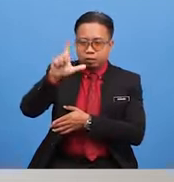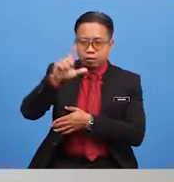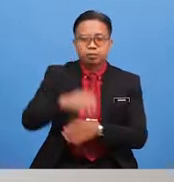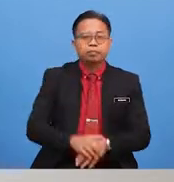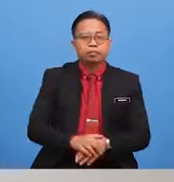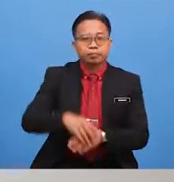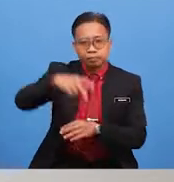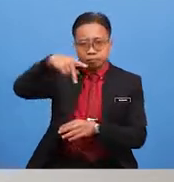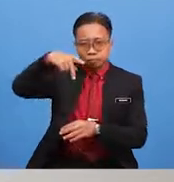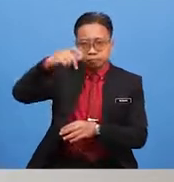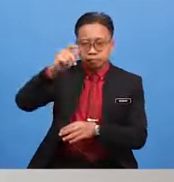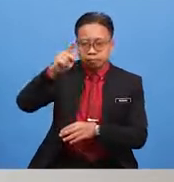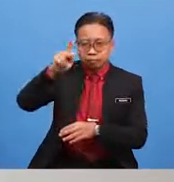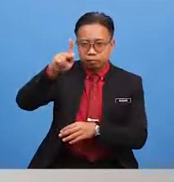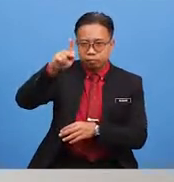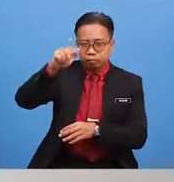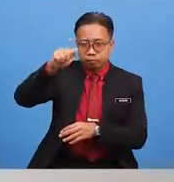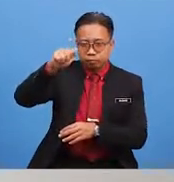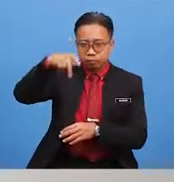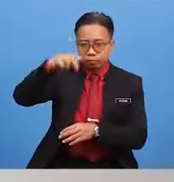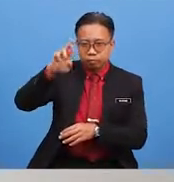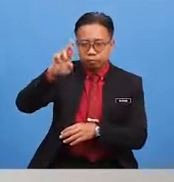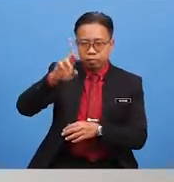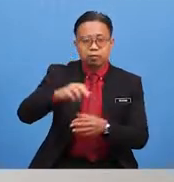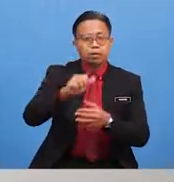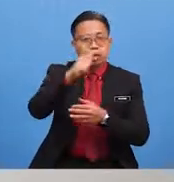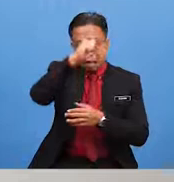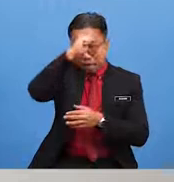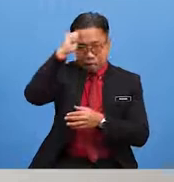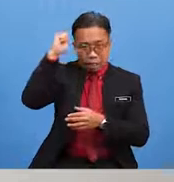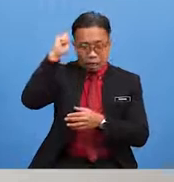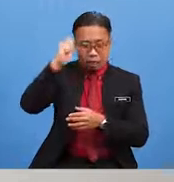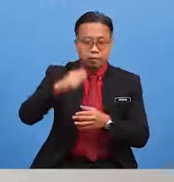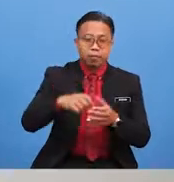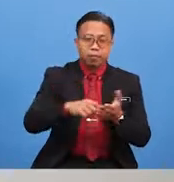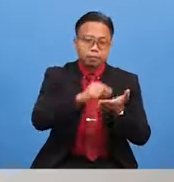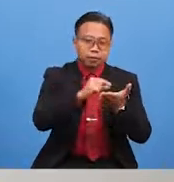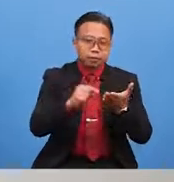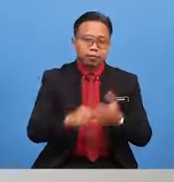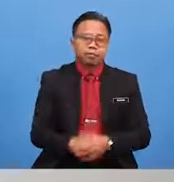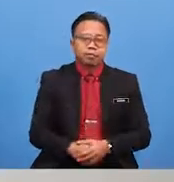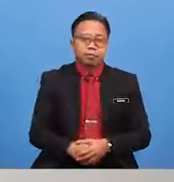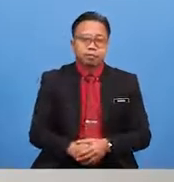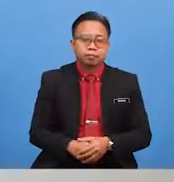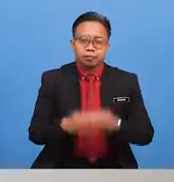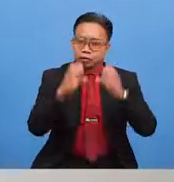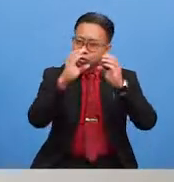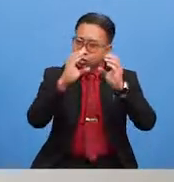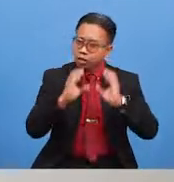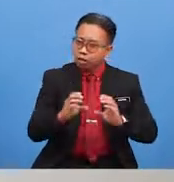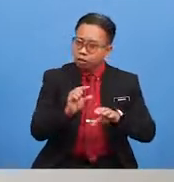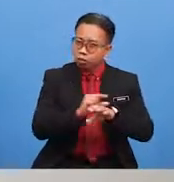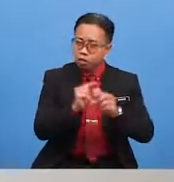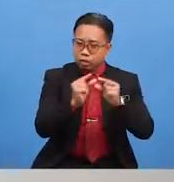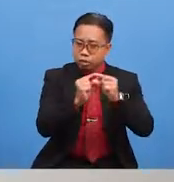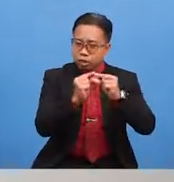kapur, arang, pen dan dakwat. Teknik yang digunakan ialah garisan